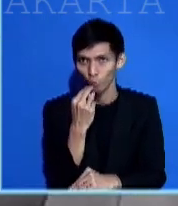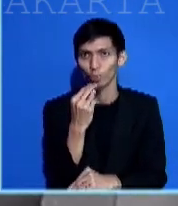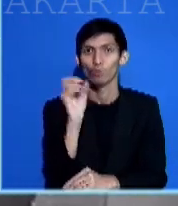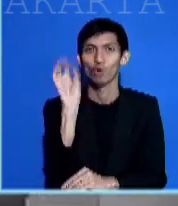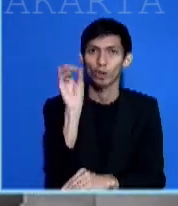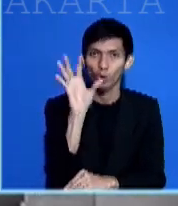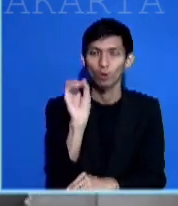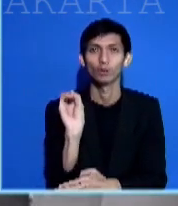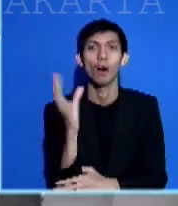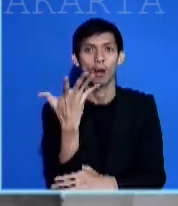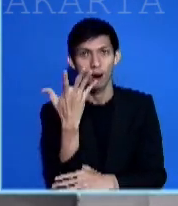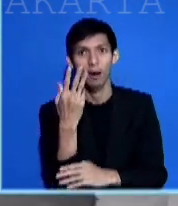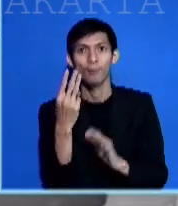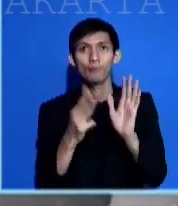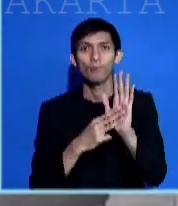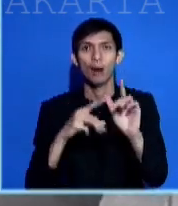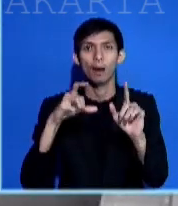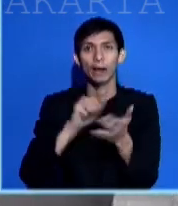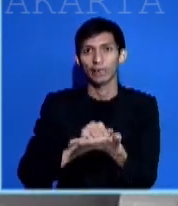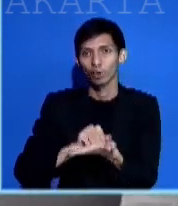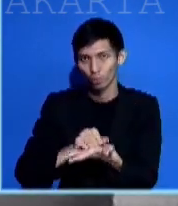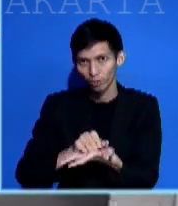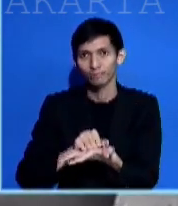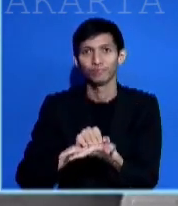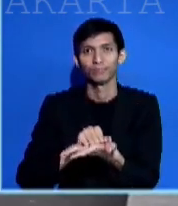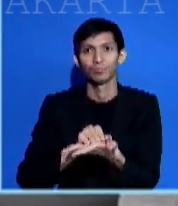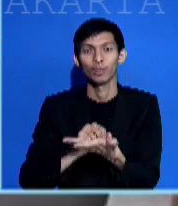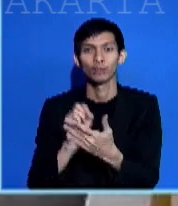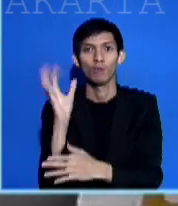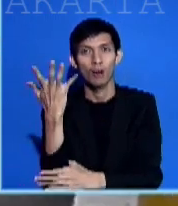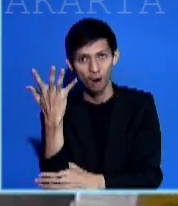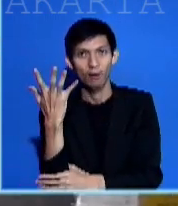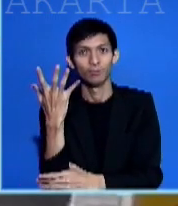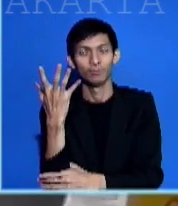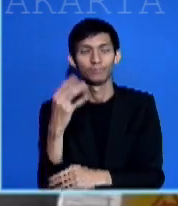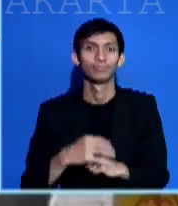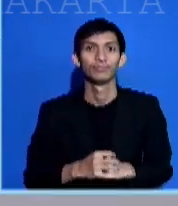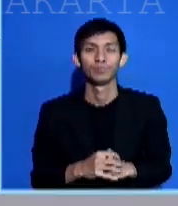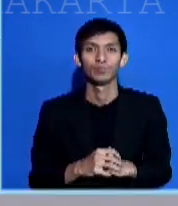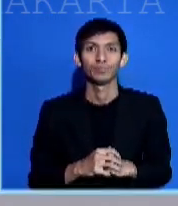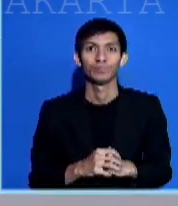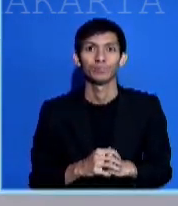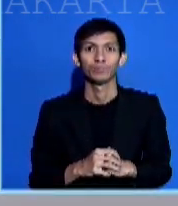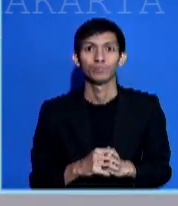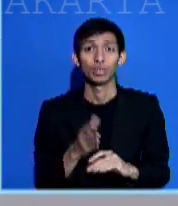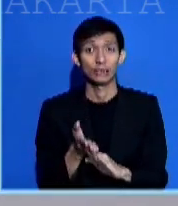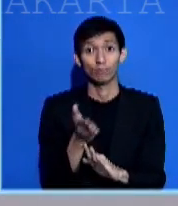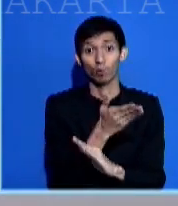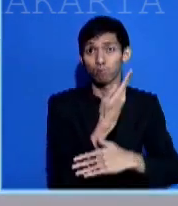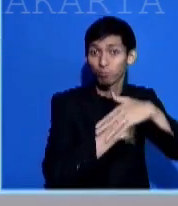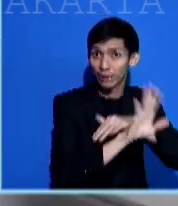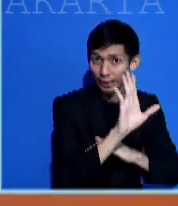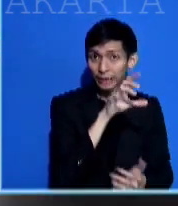Semarang, Madiun, Surabaya, dan Malang. Pelaku perjalanan juga dapat memanfaatkan berbagai kereta api keberangkatan awal dari